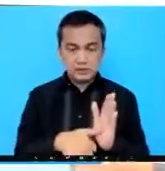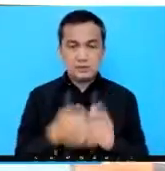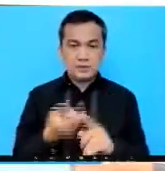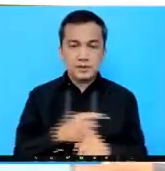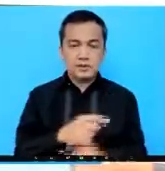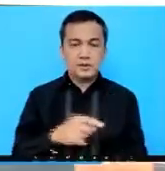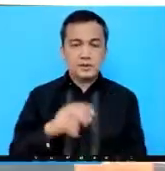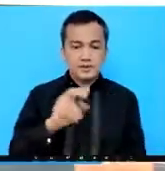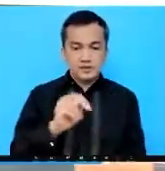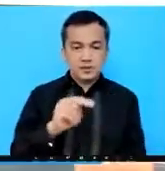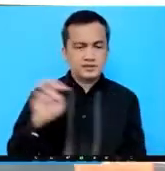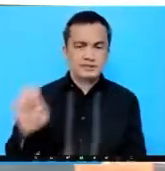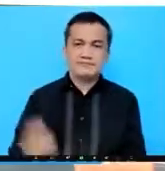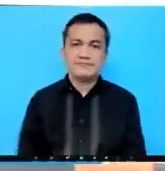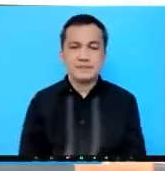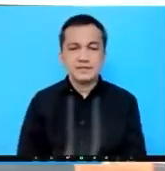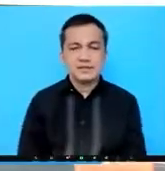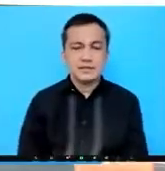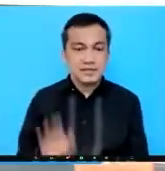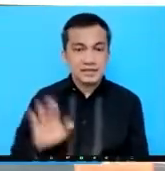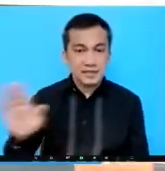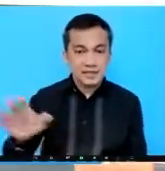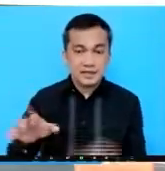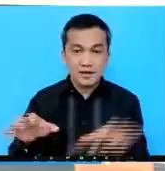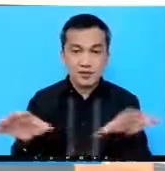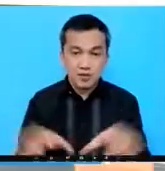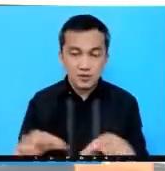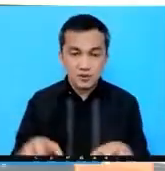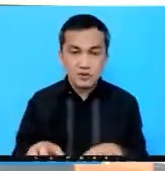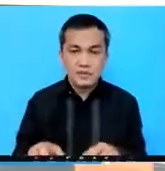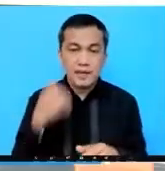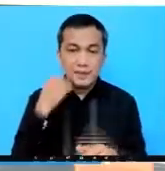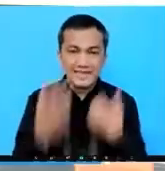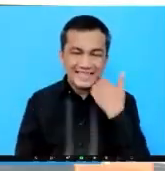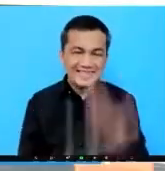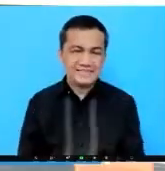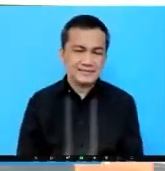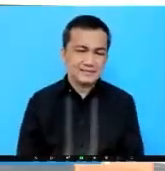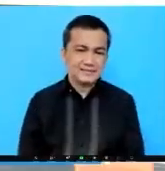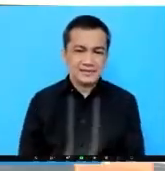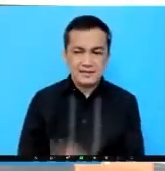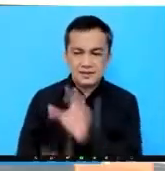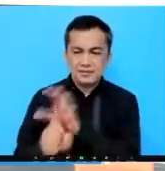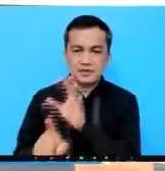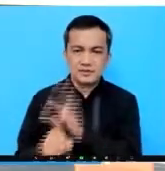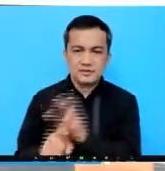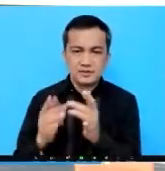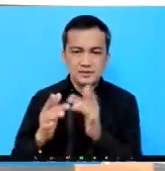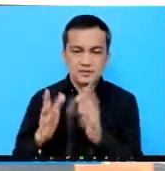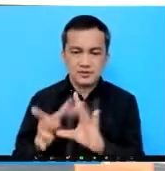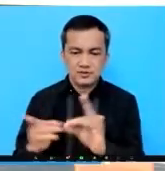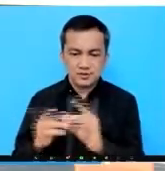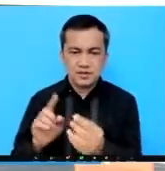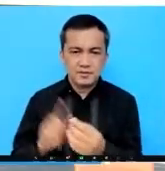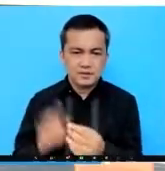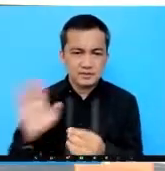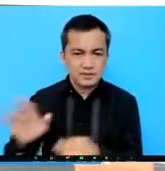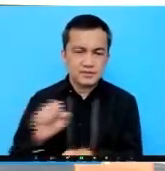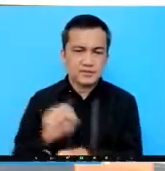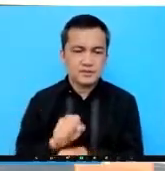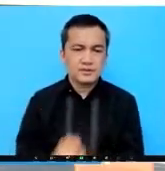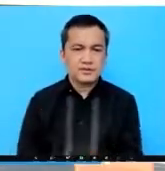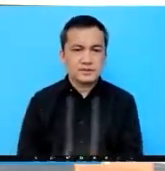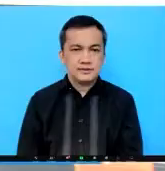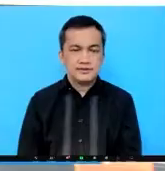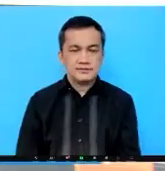Ecija, ang kanya kasing hanap buhay, mga patay. Patok sa netizen ang kanyang mga kwento tungkol sa kanyang trabaho. Para